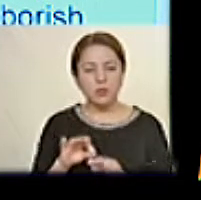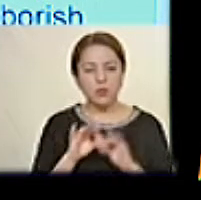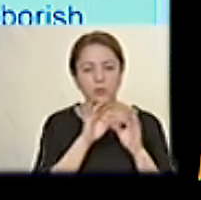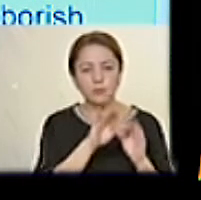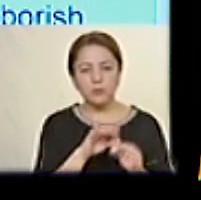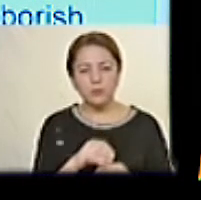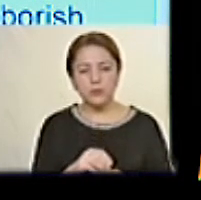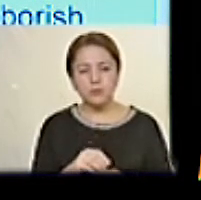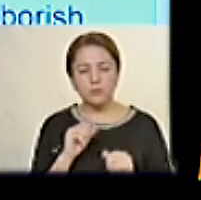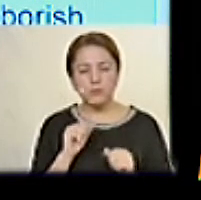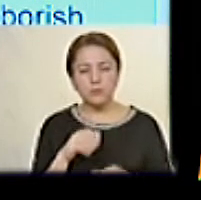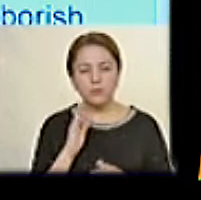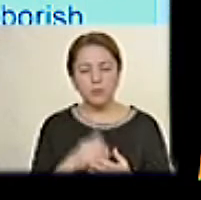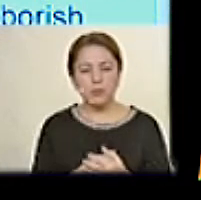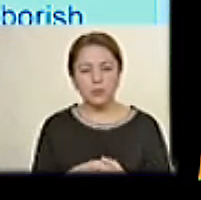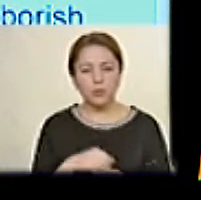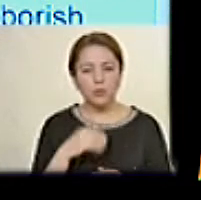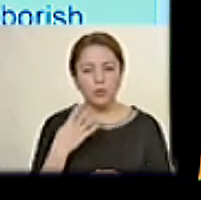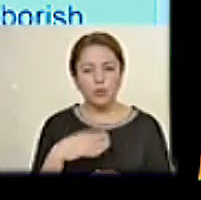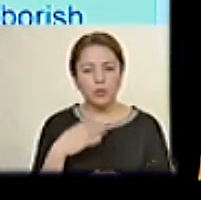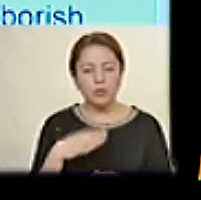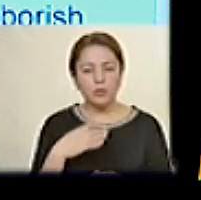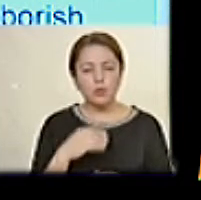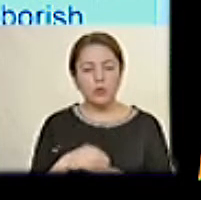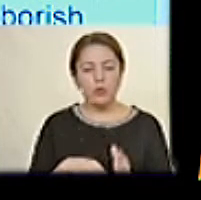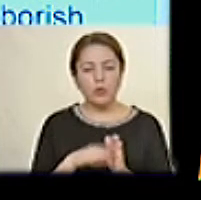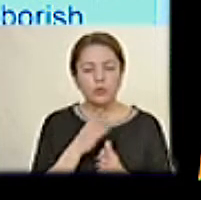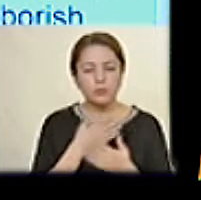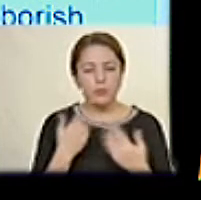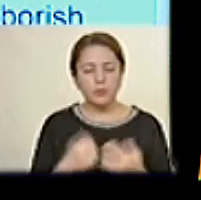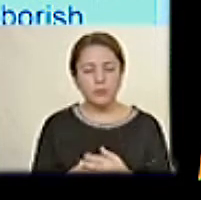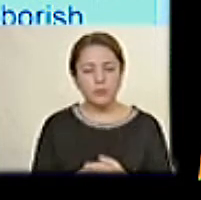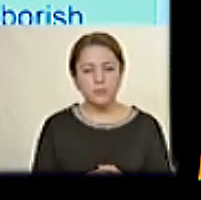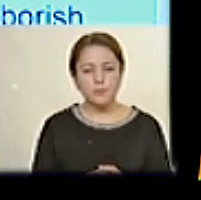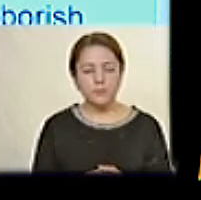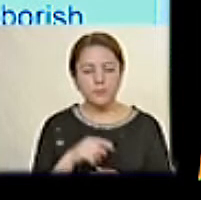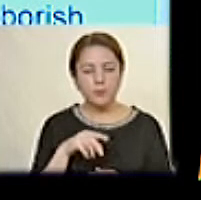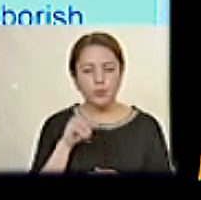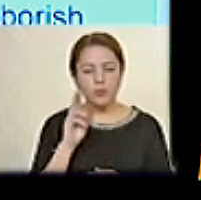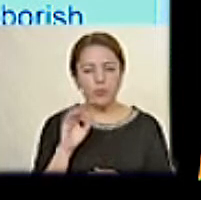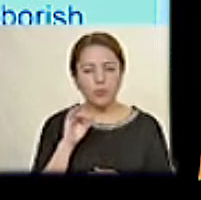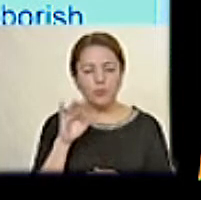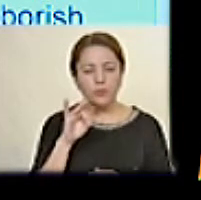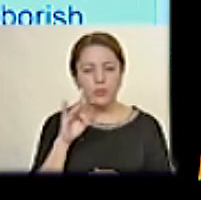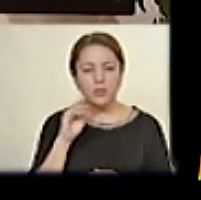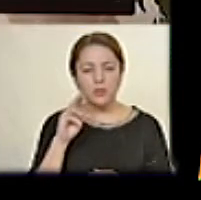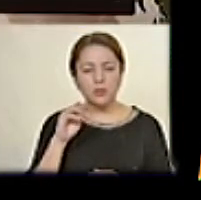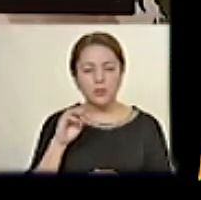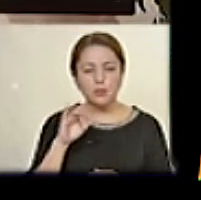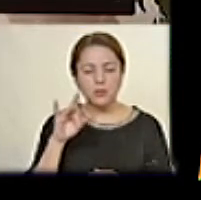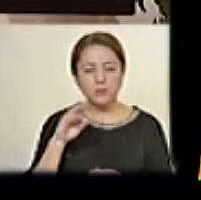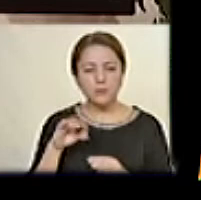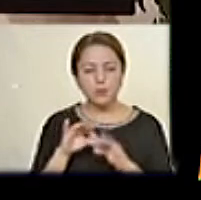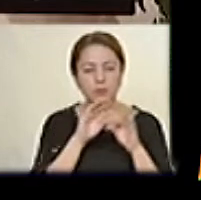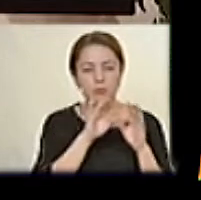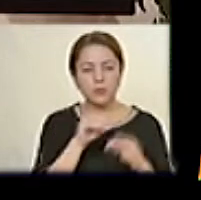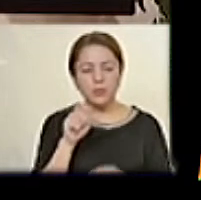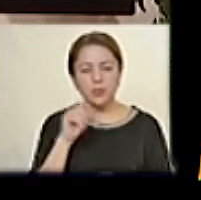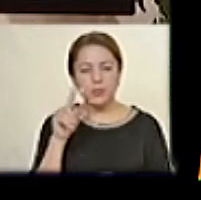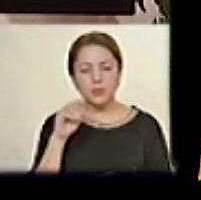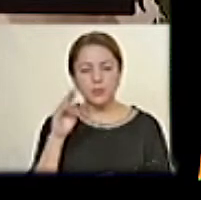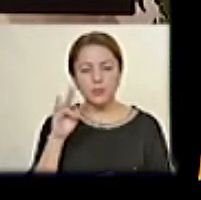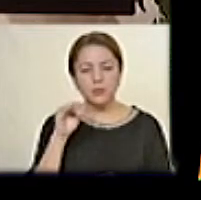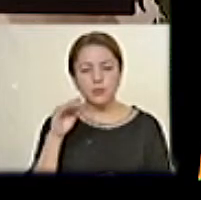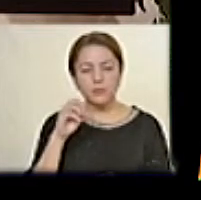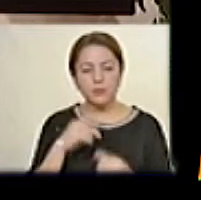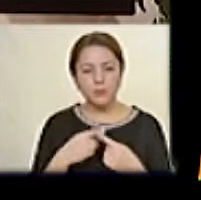hozircha bosim 40 atmosfera bosimidan oshmayapti. Endi ana shu quvur transporti tashilayotgan gaz hamda neft mahsulotlari